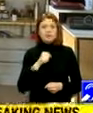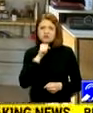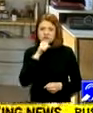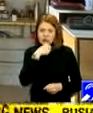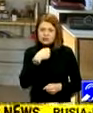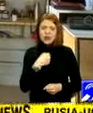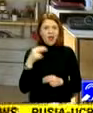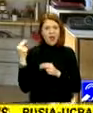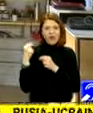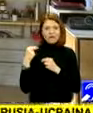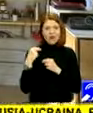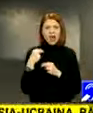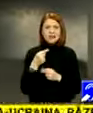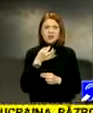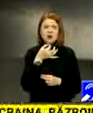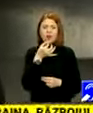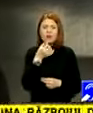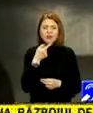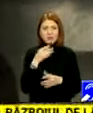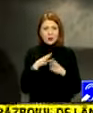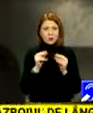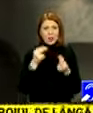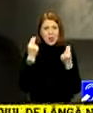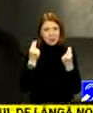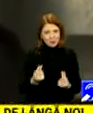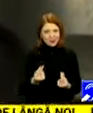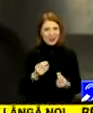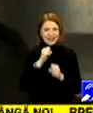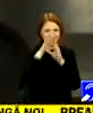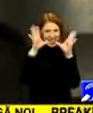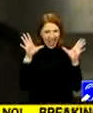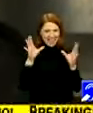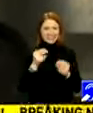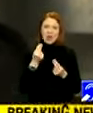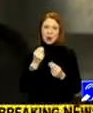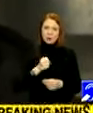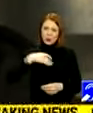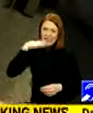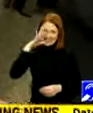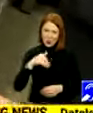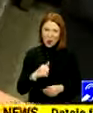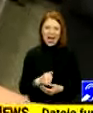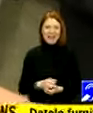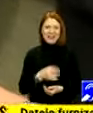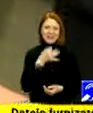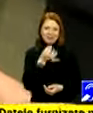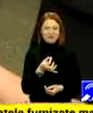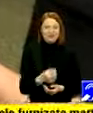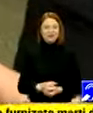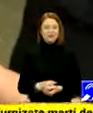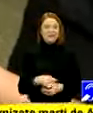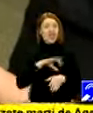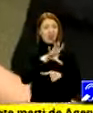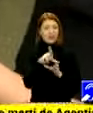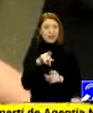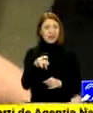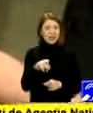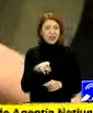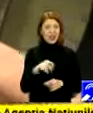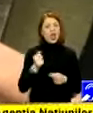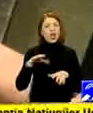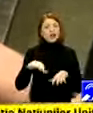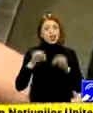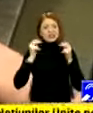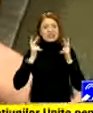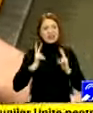tare și învață cuvinte în română. Bine dimineață, bine ziua. Familia Alionei pare că și-a găsit